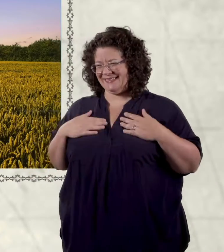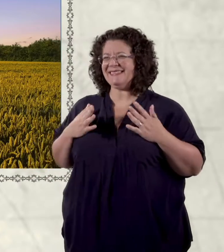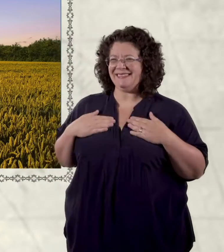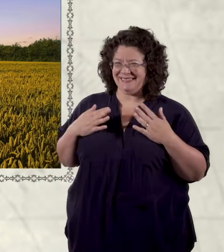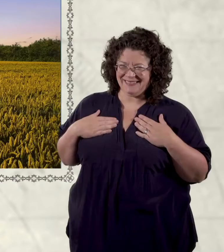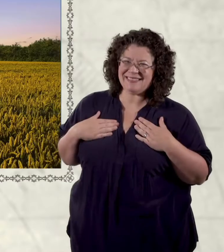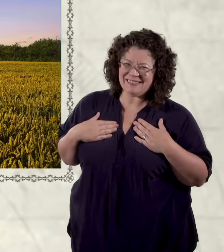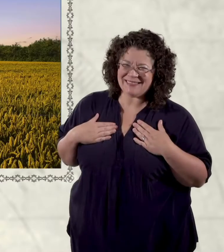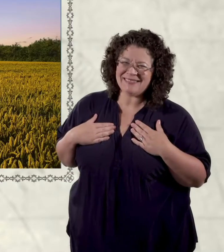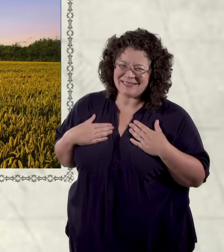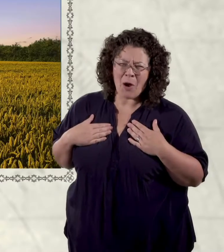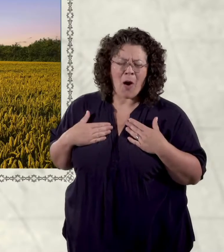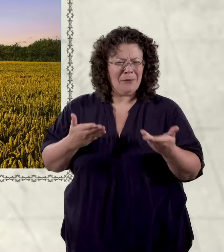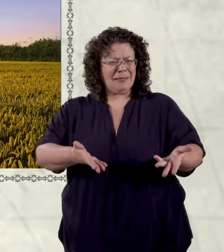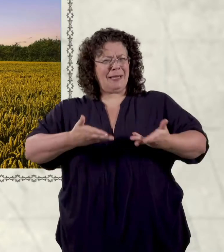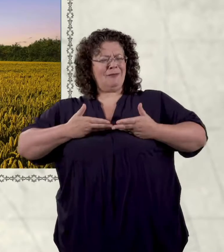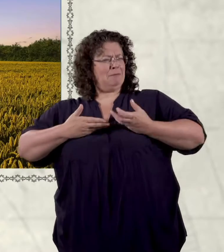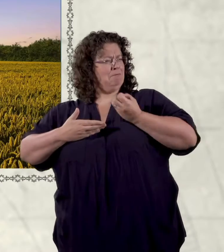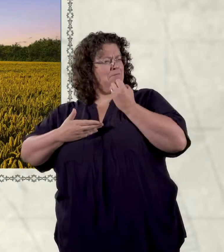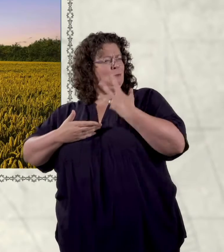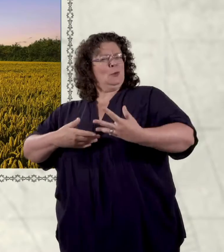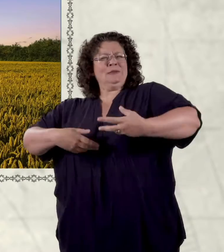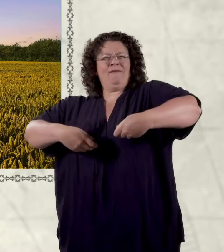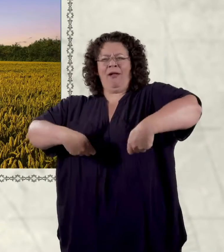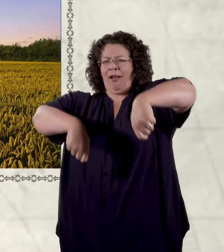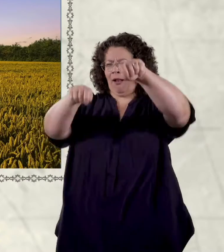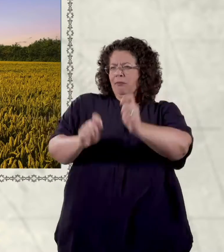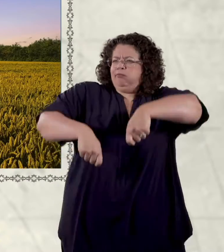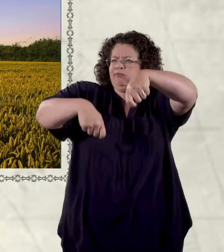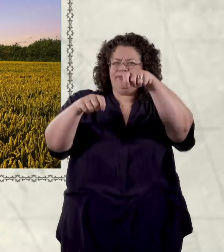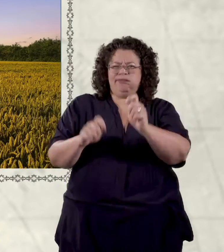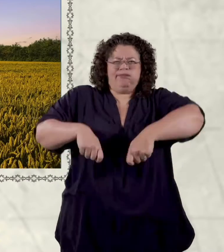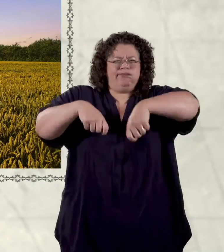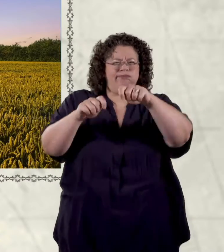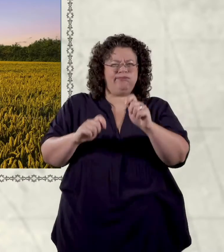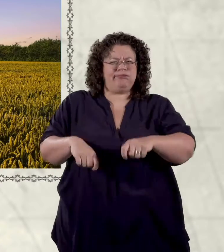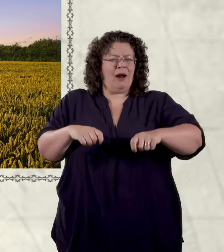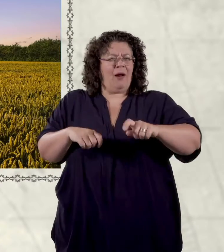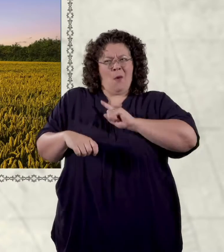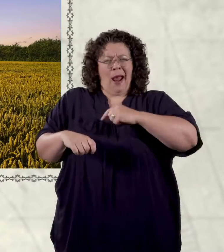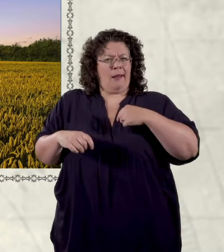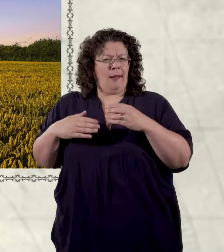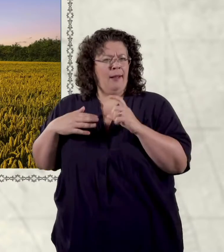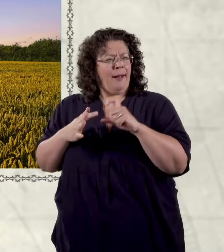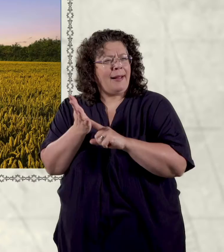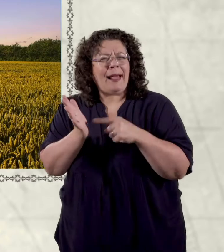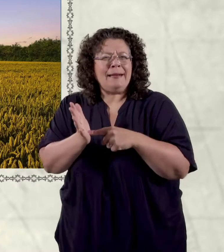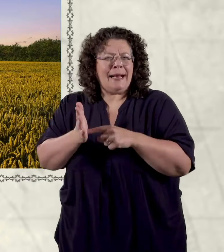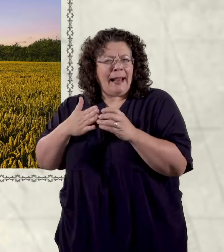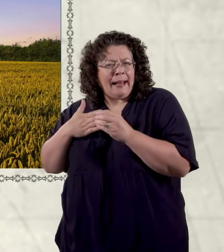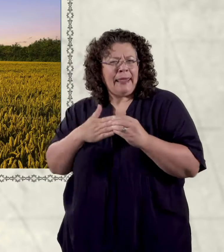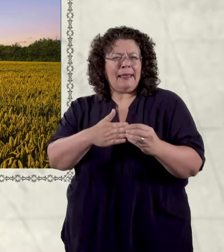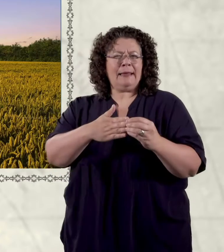A fi gafodd y newis. Ges i gerbyd rhyfel anhygoel wyddoch chi. Do,